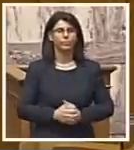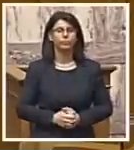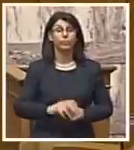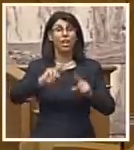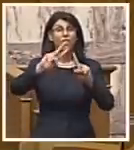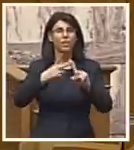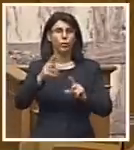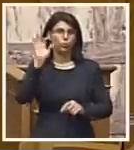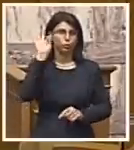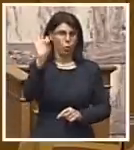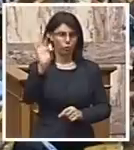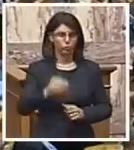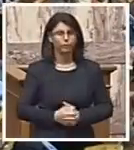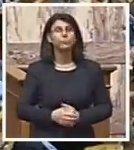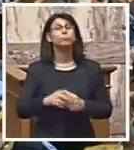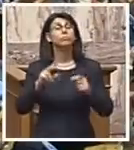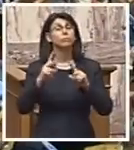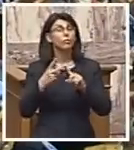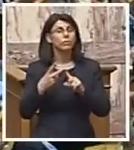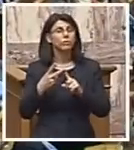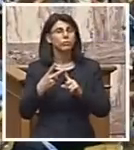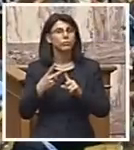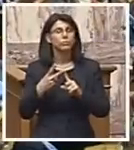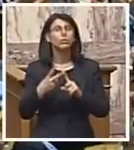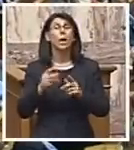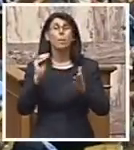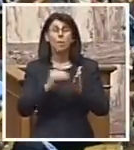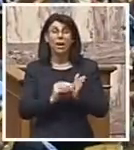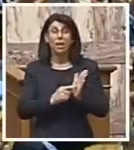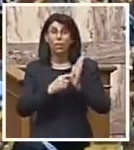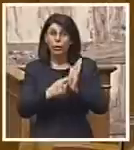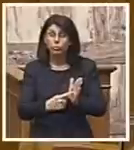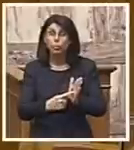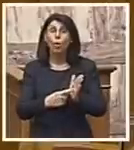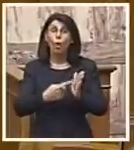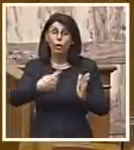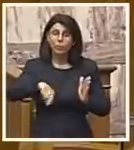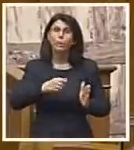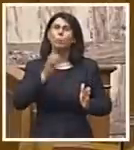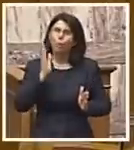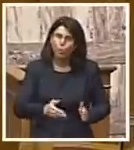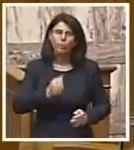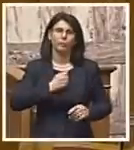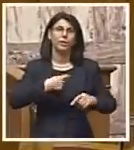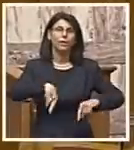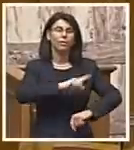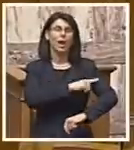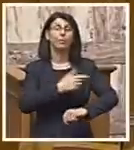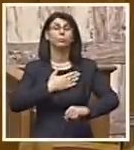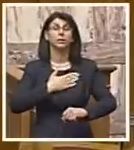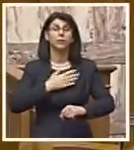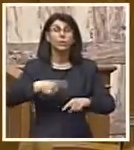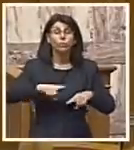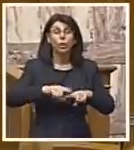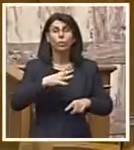Δεύτερος στόχος, η επανάκτηση της πίστης στις ίδιες μας τις δυνάμεις, στις δυνάμεις του ελληνικού